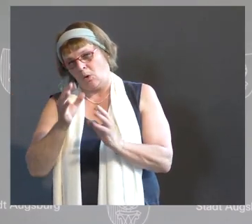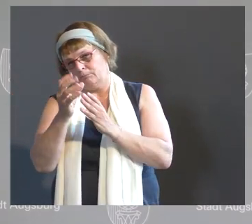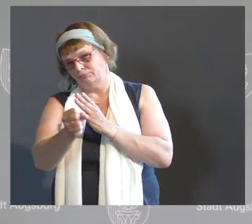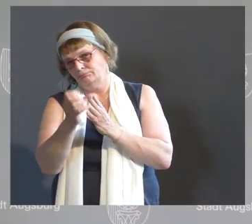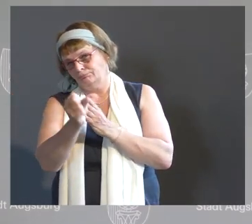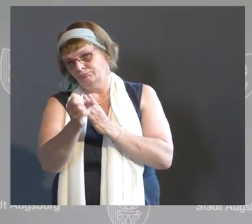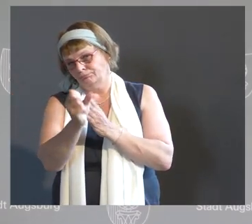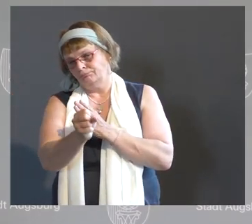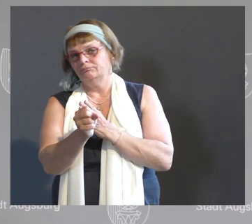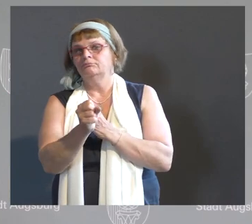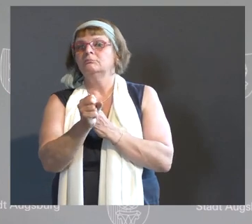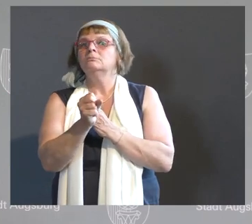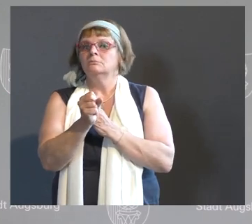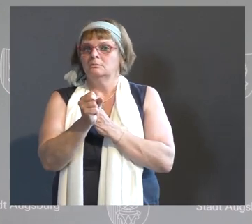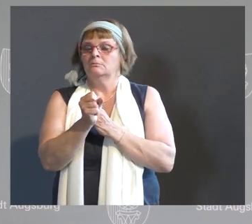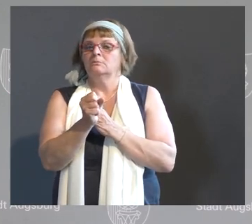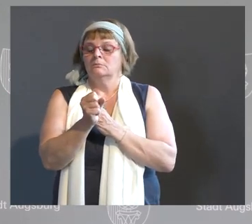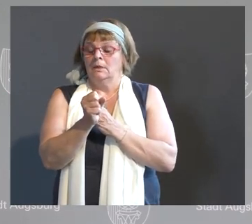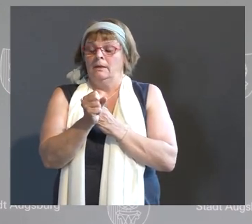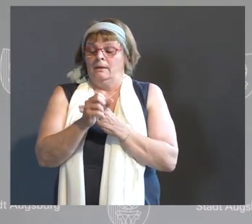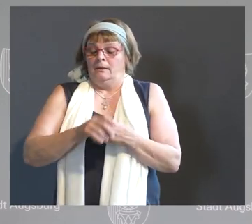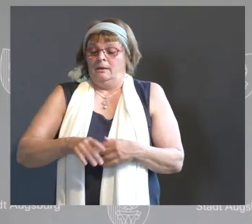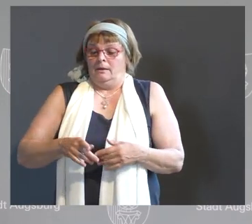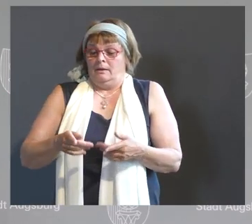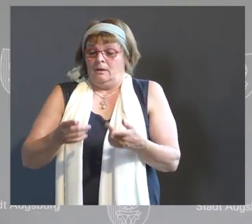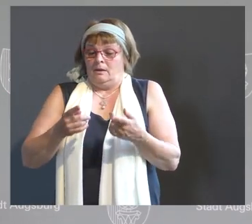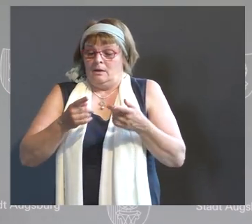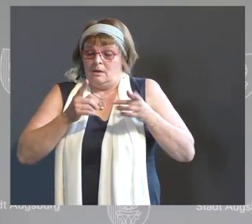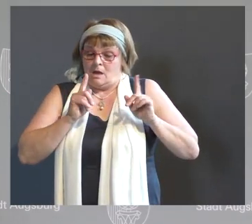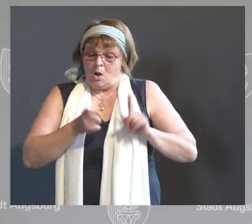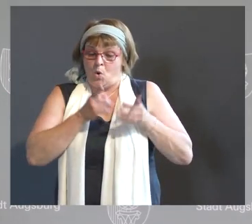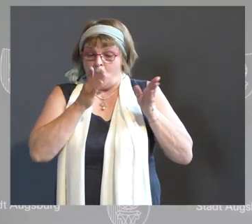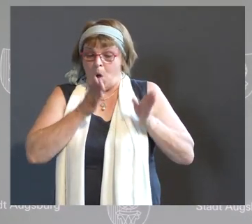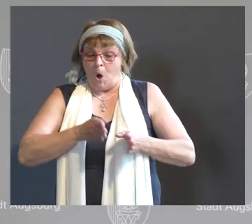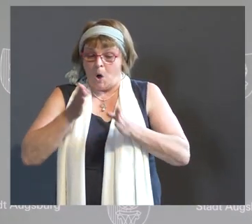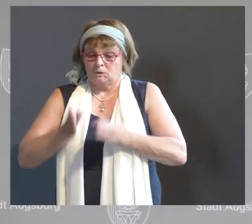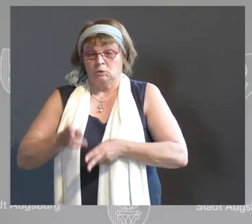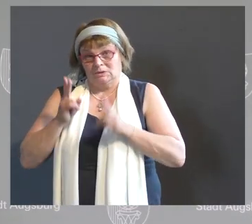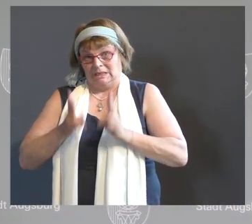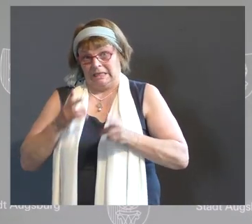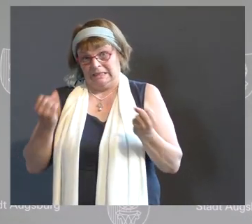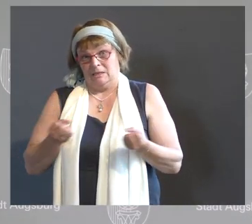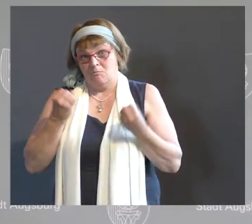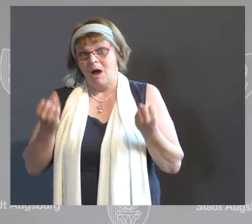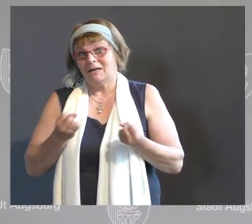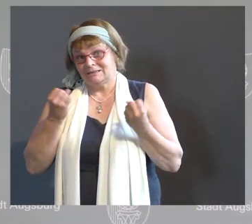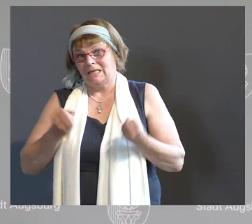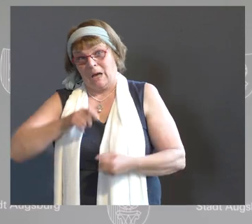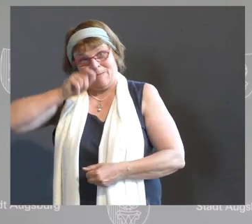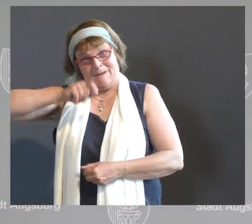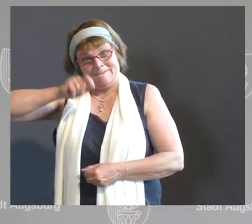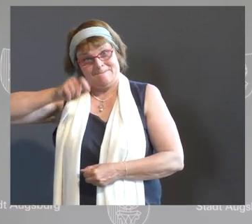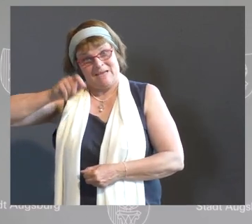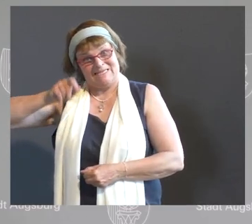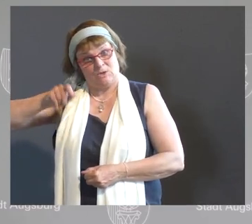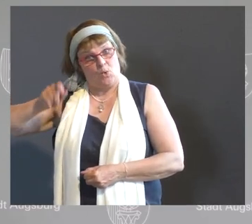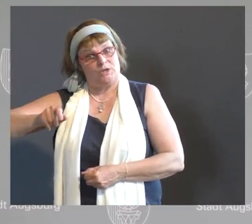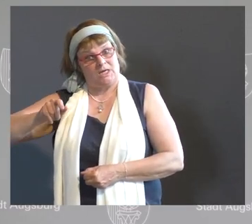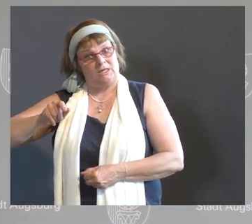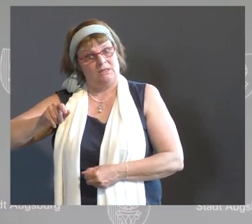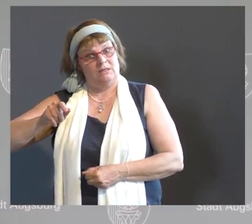identifizieren und entsprechend auch mit strafrechtlichen und ordnungsrechtlichen Maßnahmen belegen. Also man kann jetzt sicher nicht davon